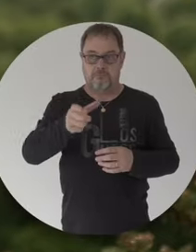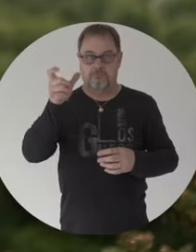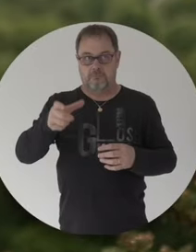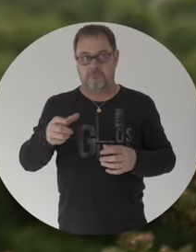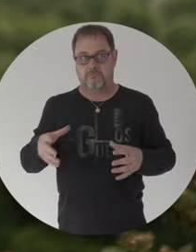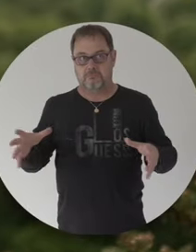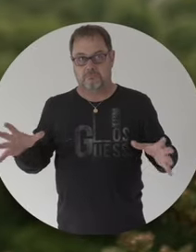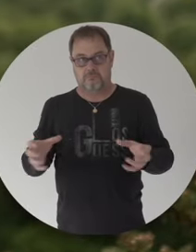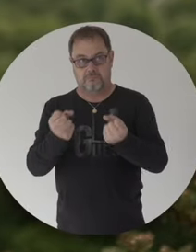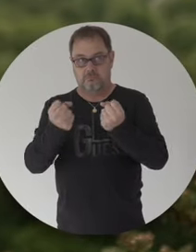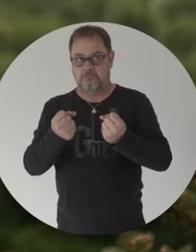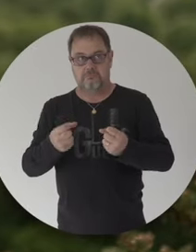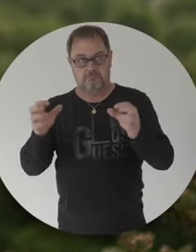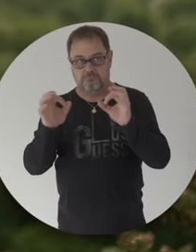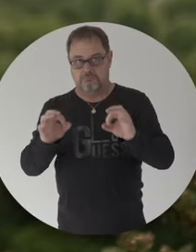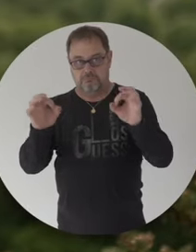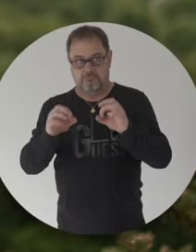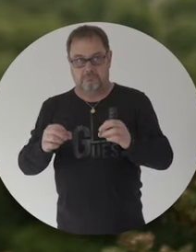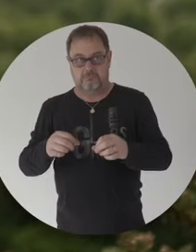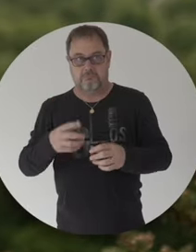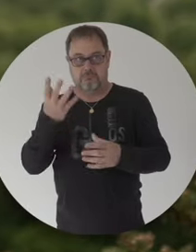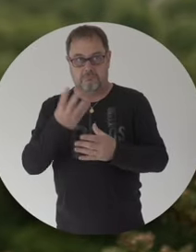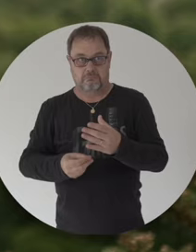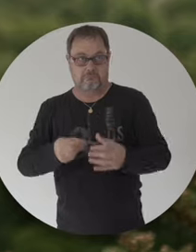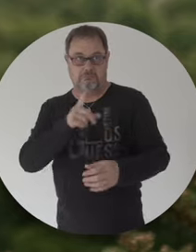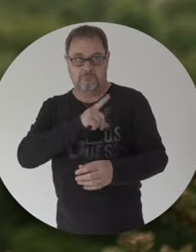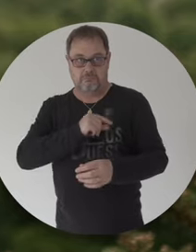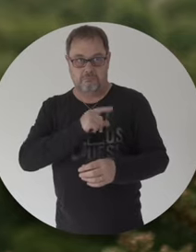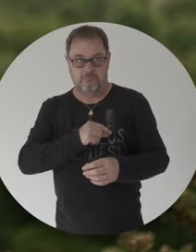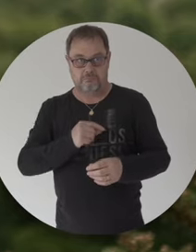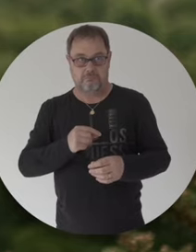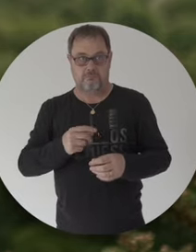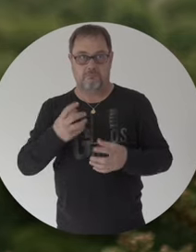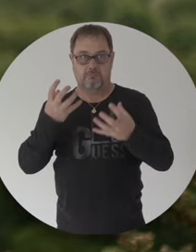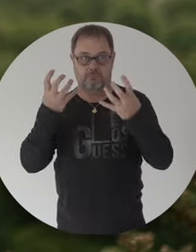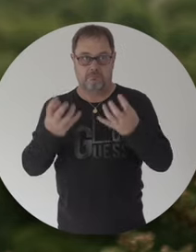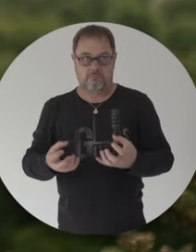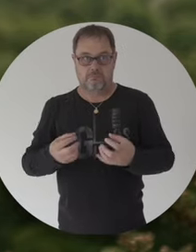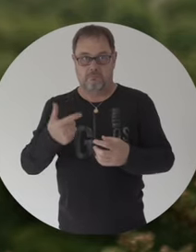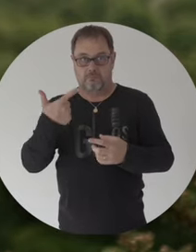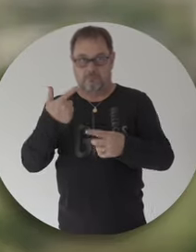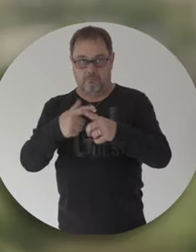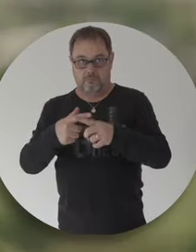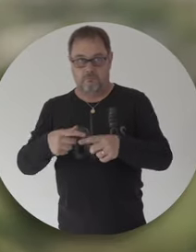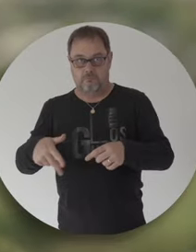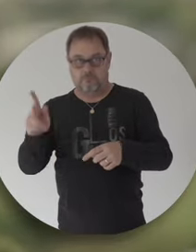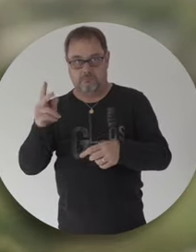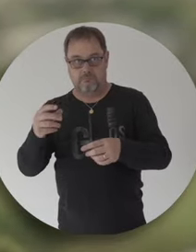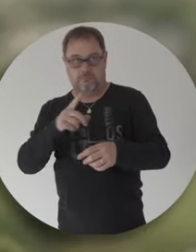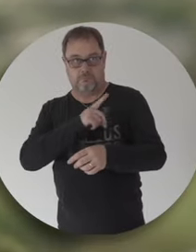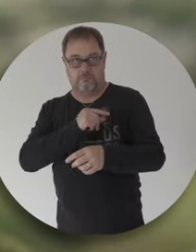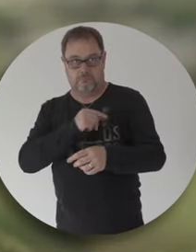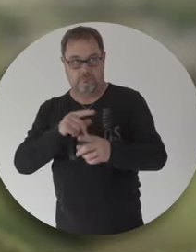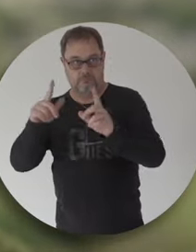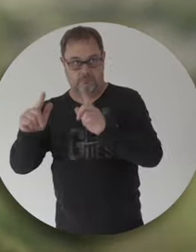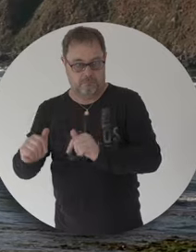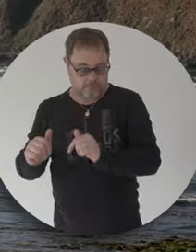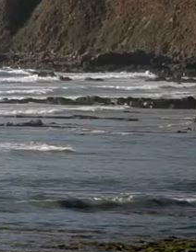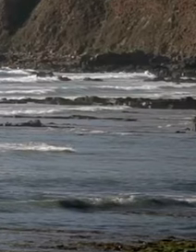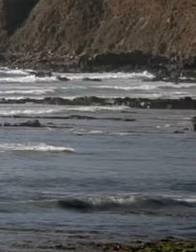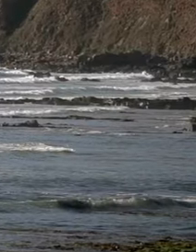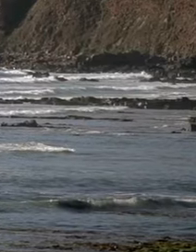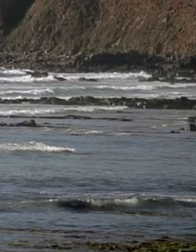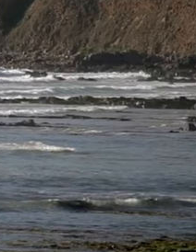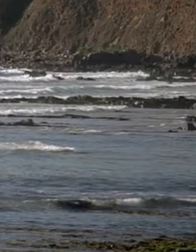Parce qu'il n'existe pas de liberté sans sécurité, nous mettons en place 2 fois plus de forces de l'ordre dans nos